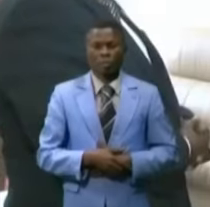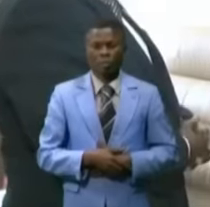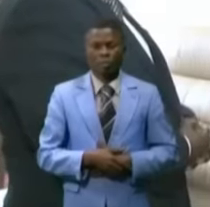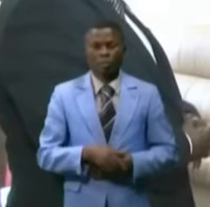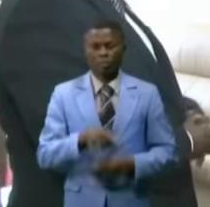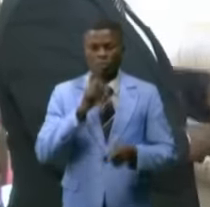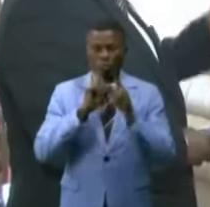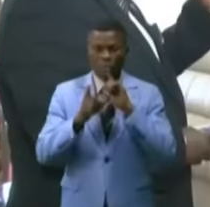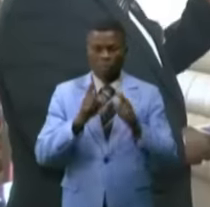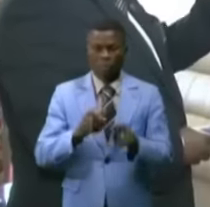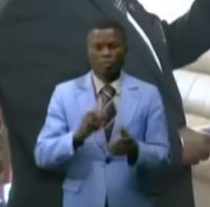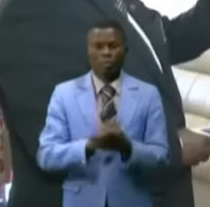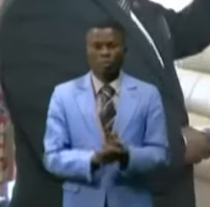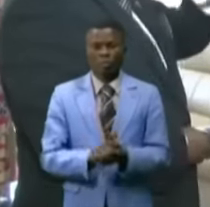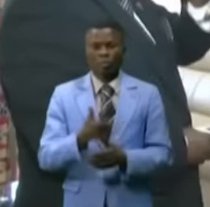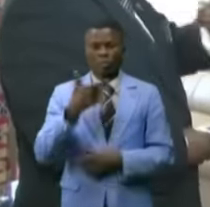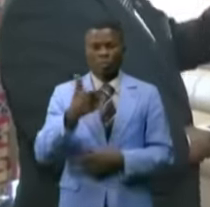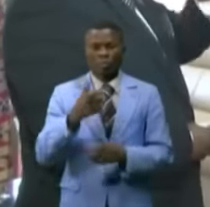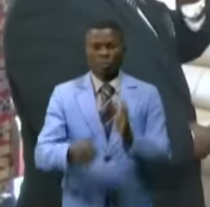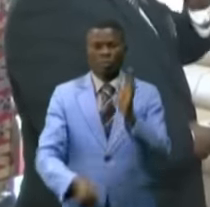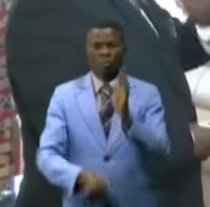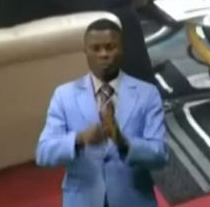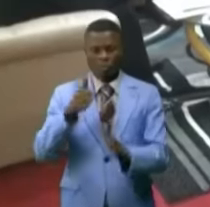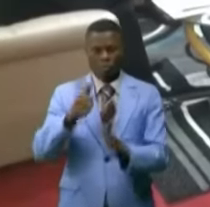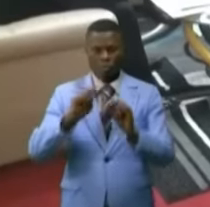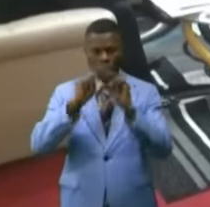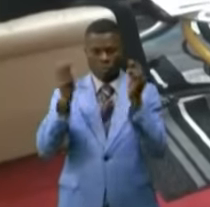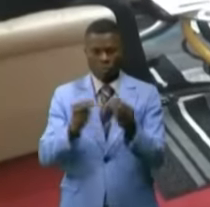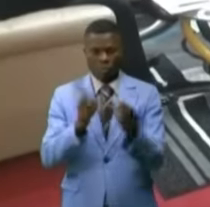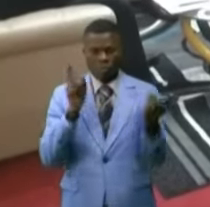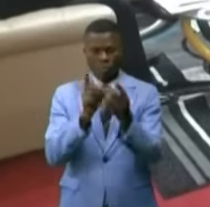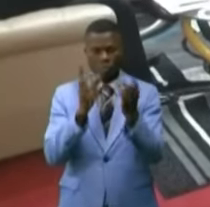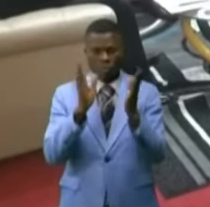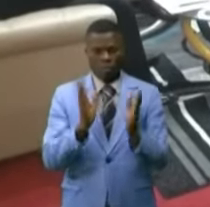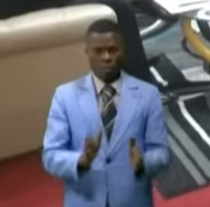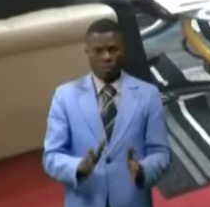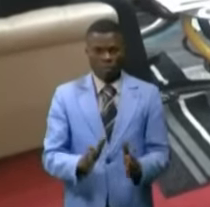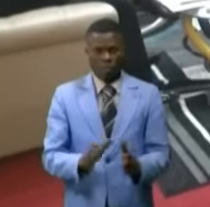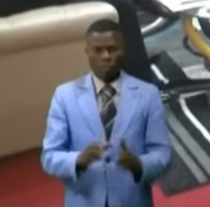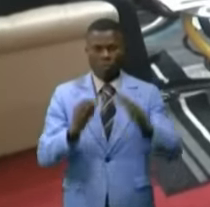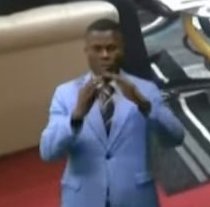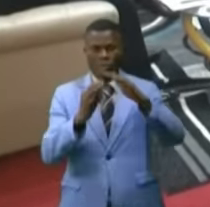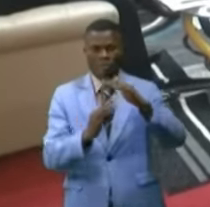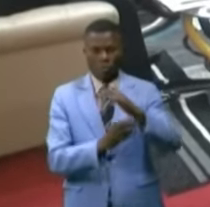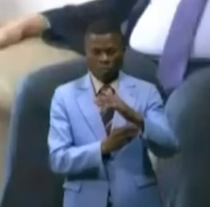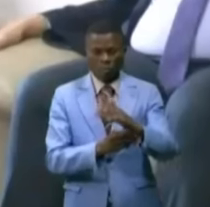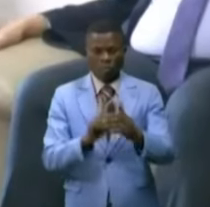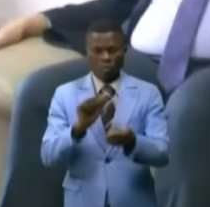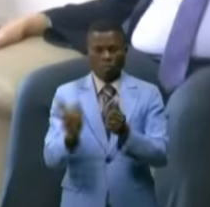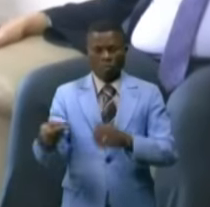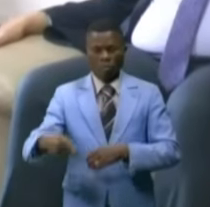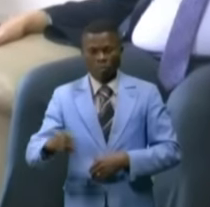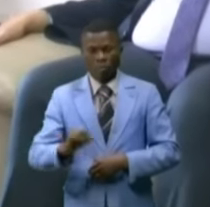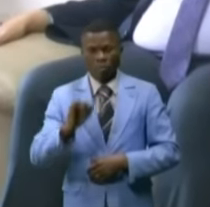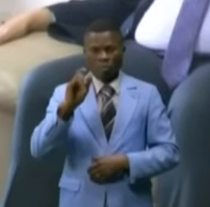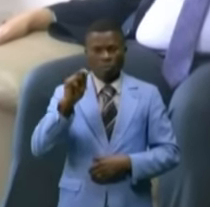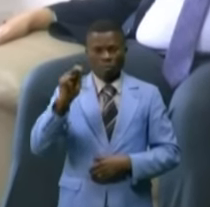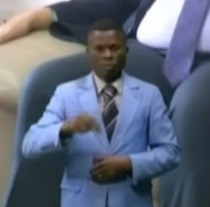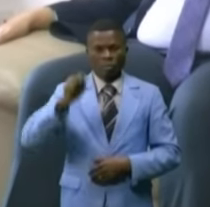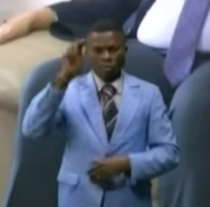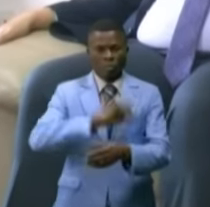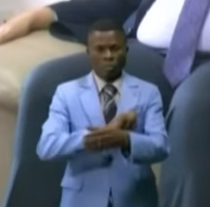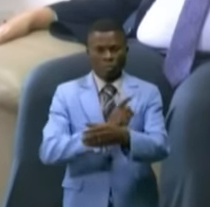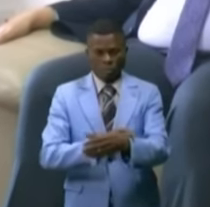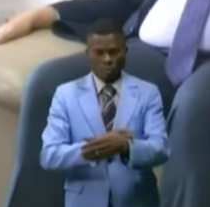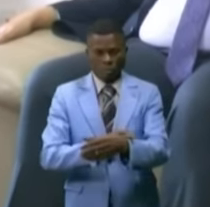échanges, ce mardi 7 novembre, entre la délégation du groupe consultatif de médiation des provinces de l'Ituri et du Nord Kivu